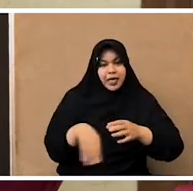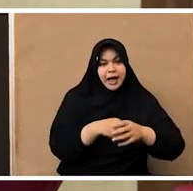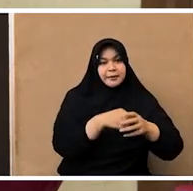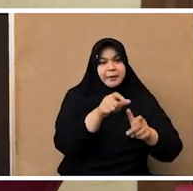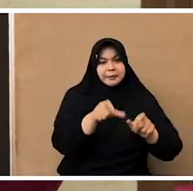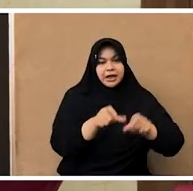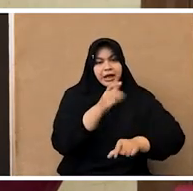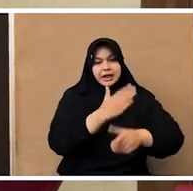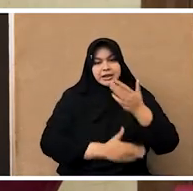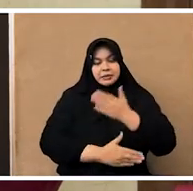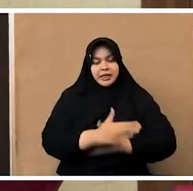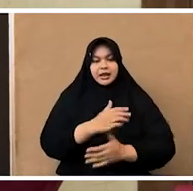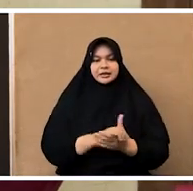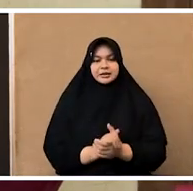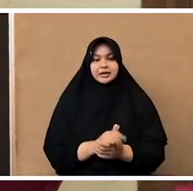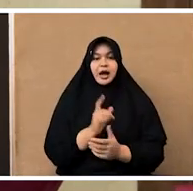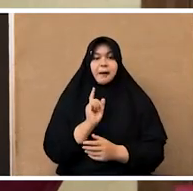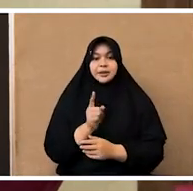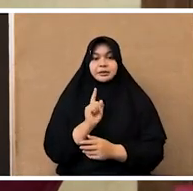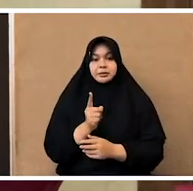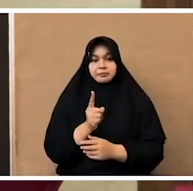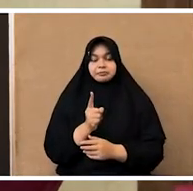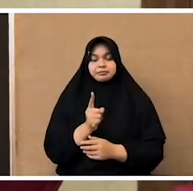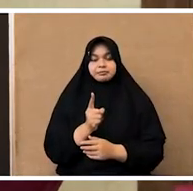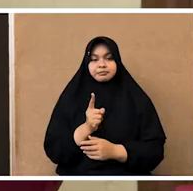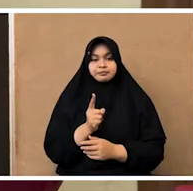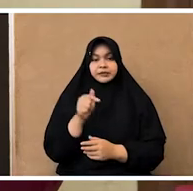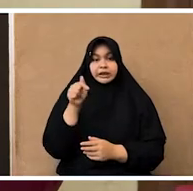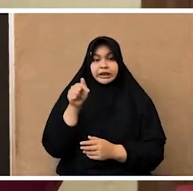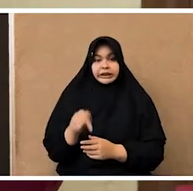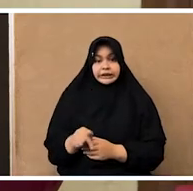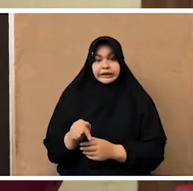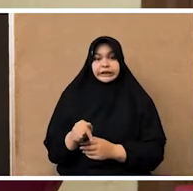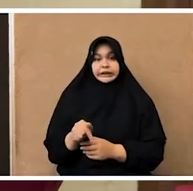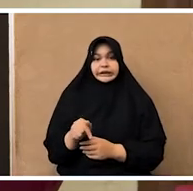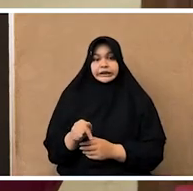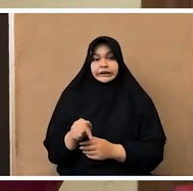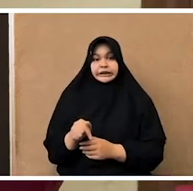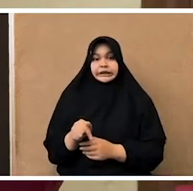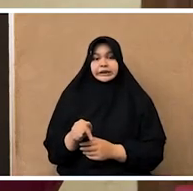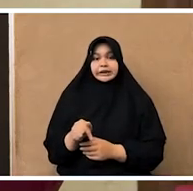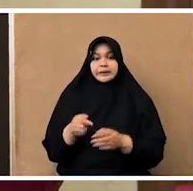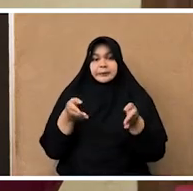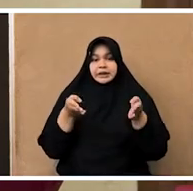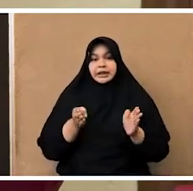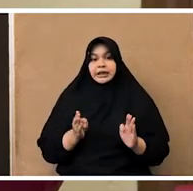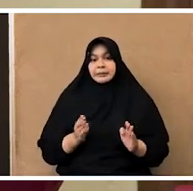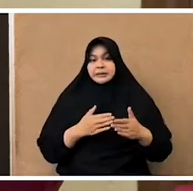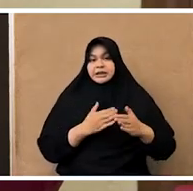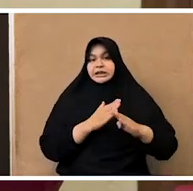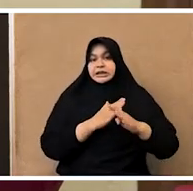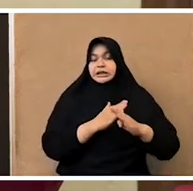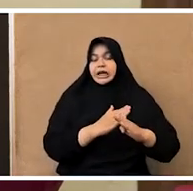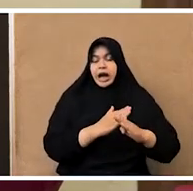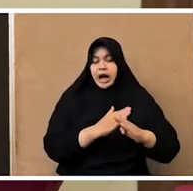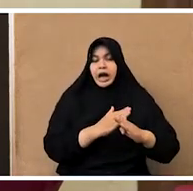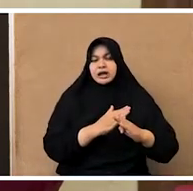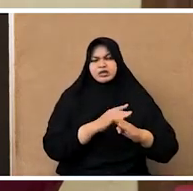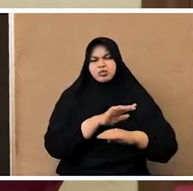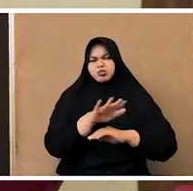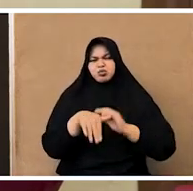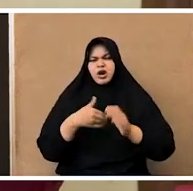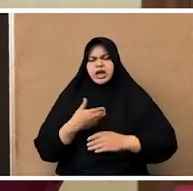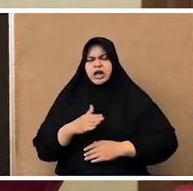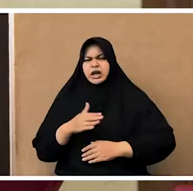penyandang disabilitas karena ini mengantisipasi hal-hal yang tidak kita inginkan jujur saya bingung